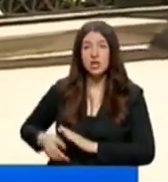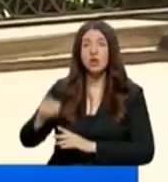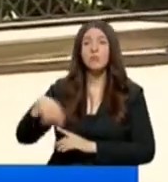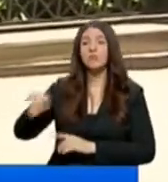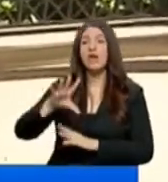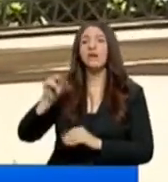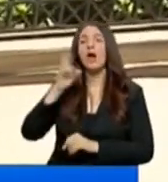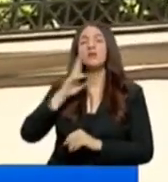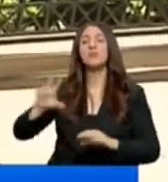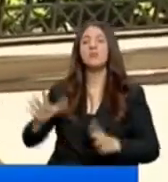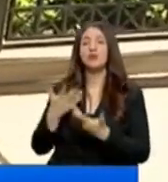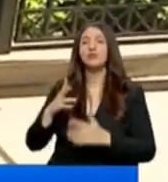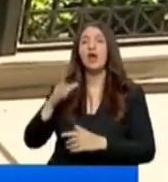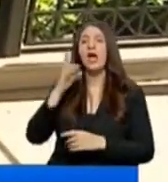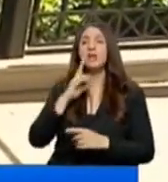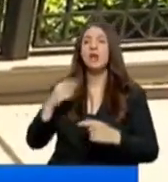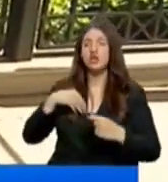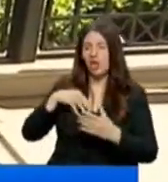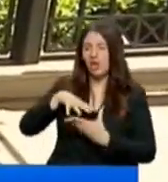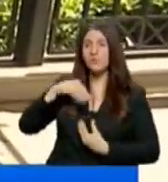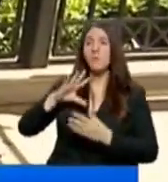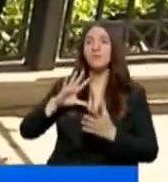bunların bütün ahlakını bozuyor, erdemini bozuyor.